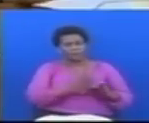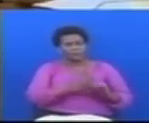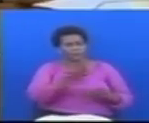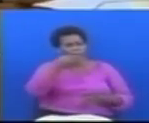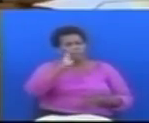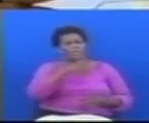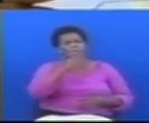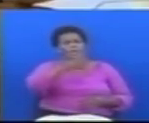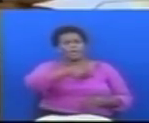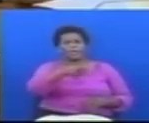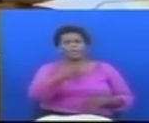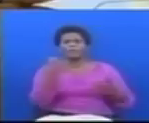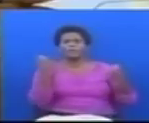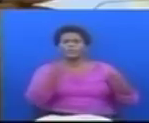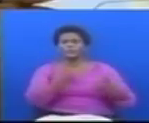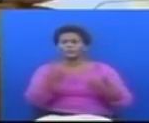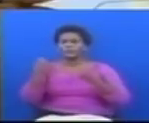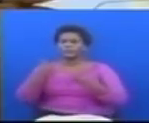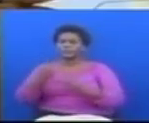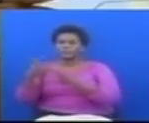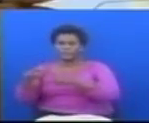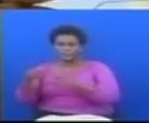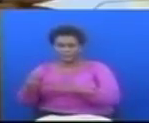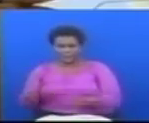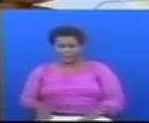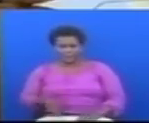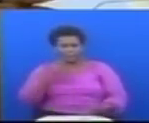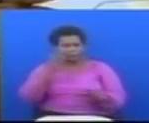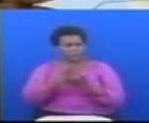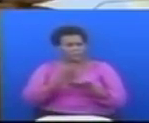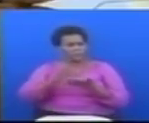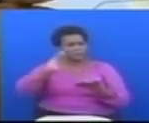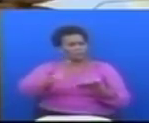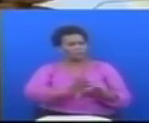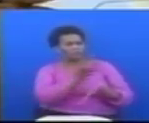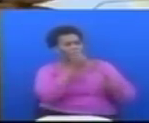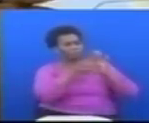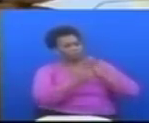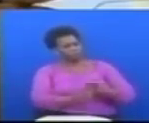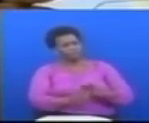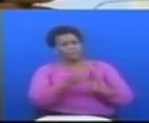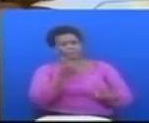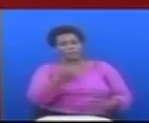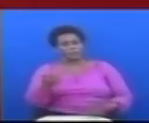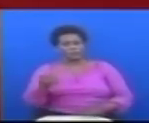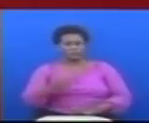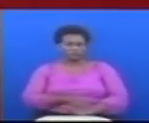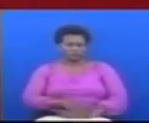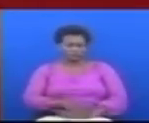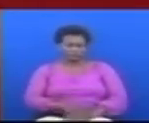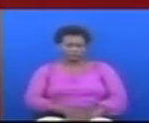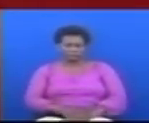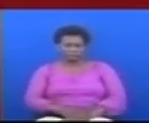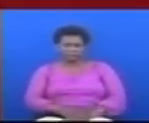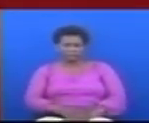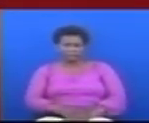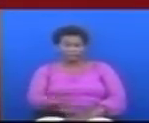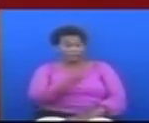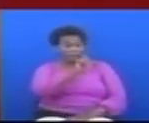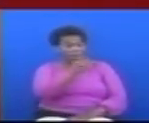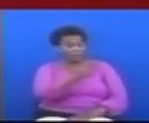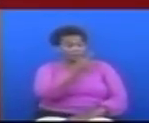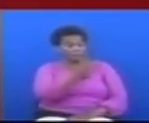jitihada inazochukua katika kulipoteza hili swala baya katika nchi yetu. Nina maswali mawili ya